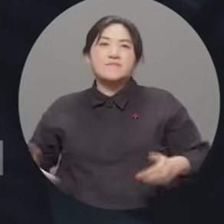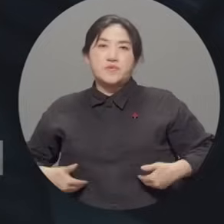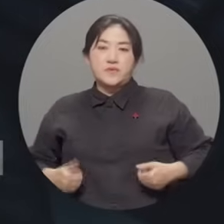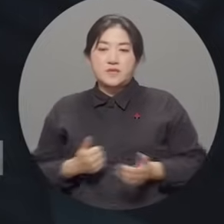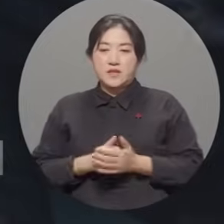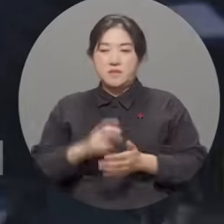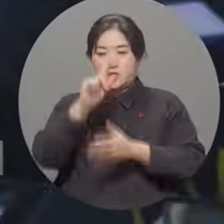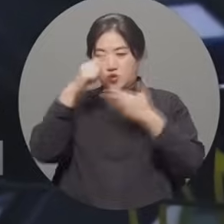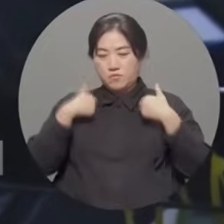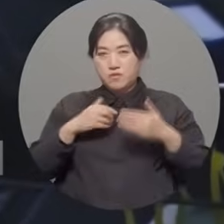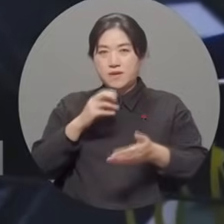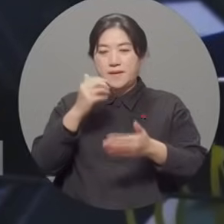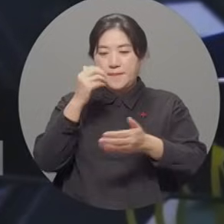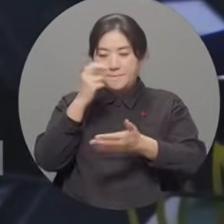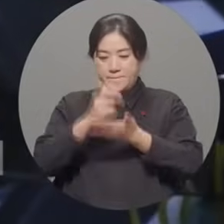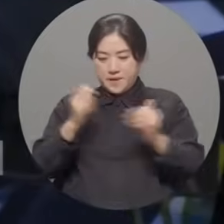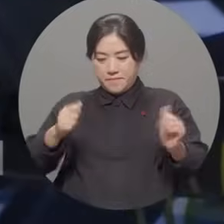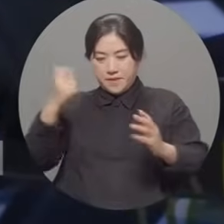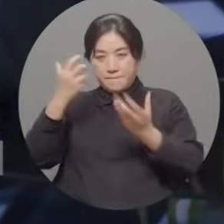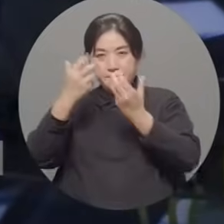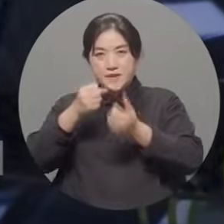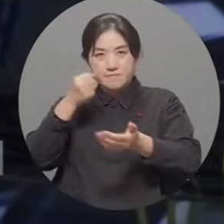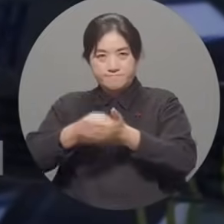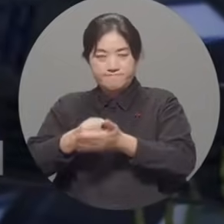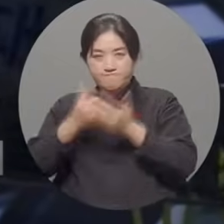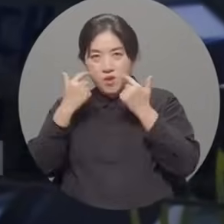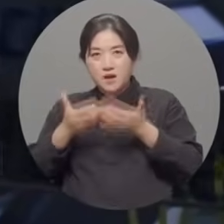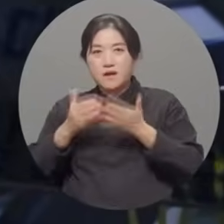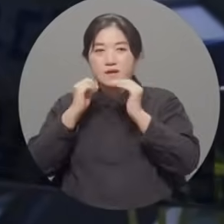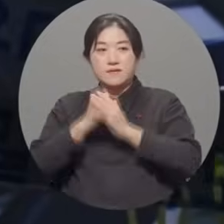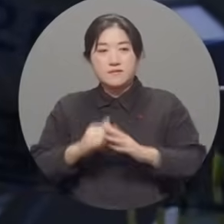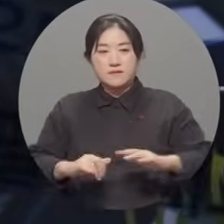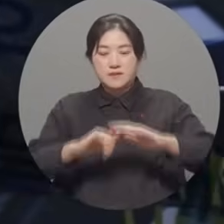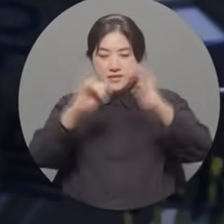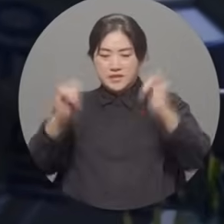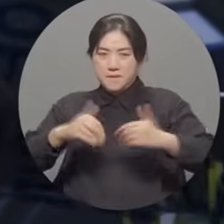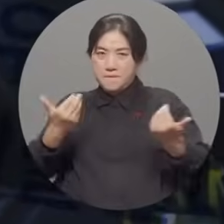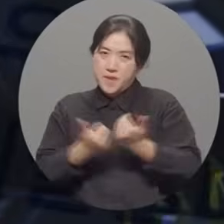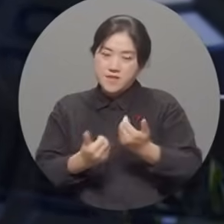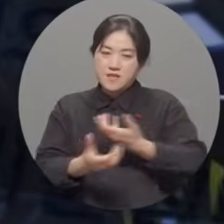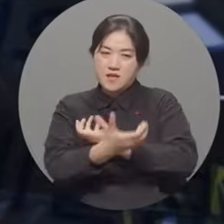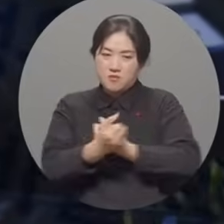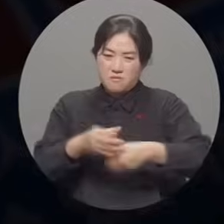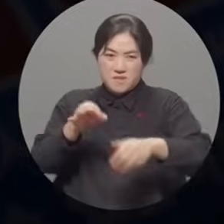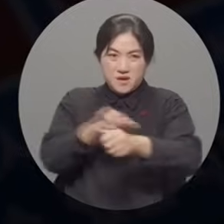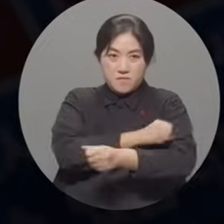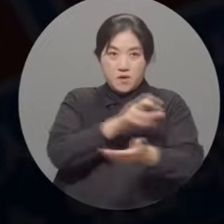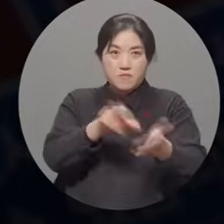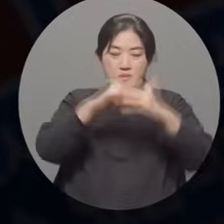확립을 추진하는 동시에 반사회적인 대부 계약 전체를 무효로 하는 법령